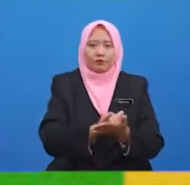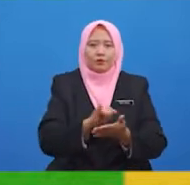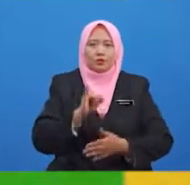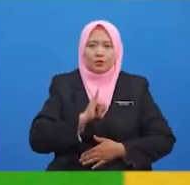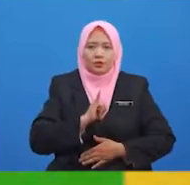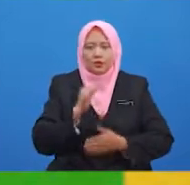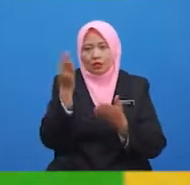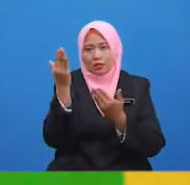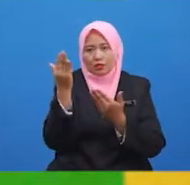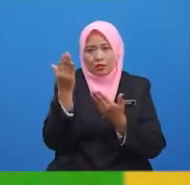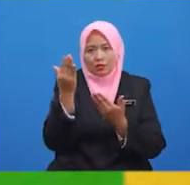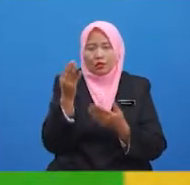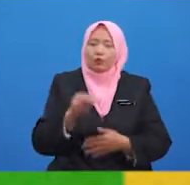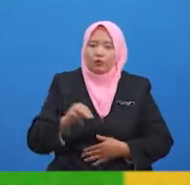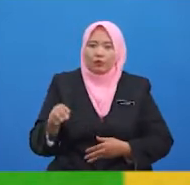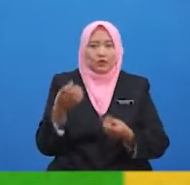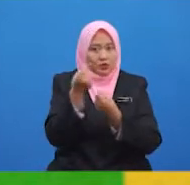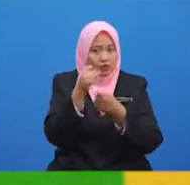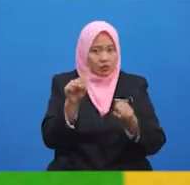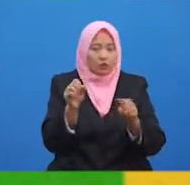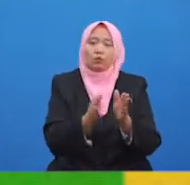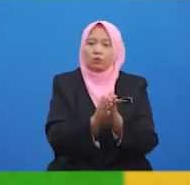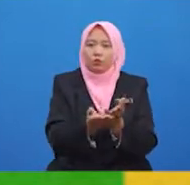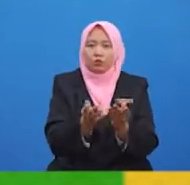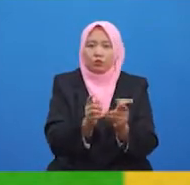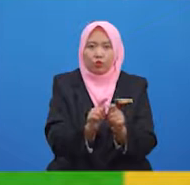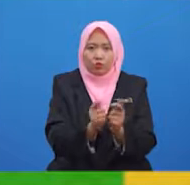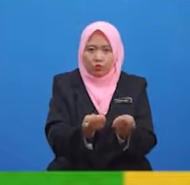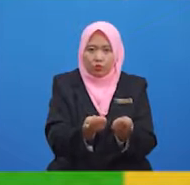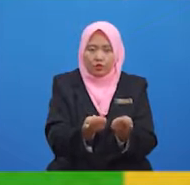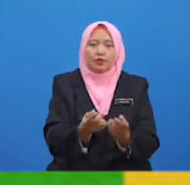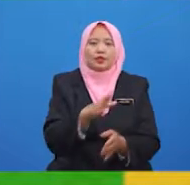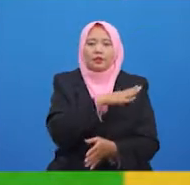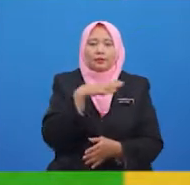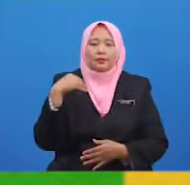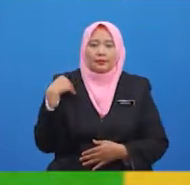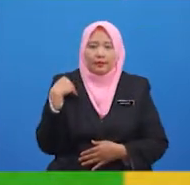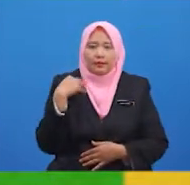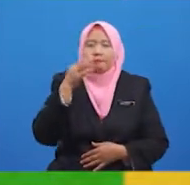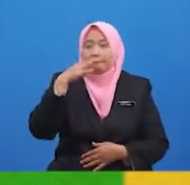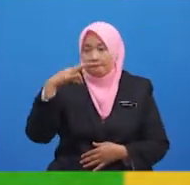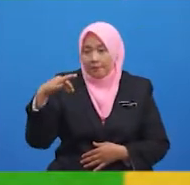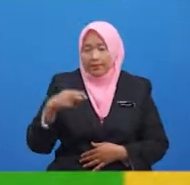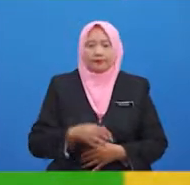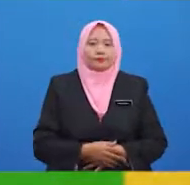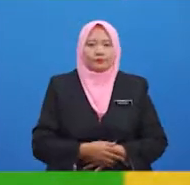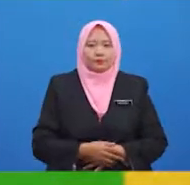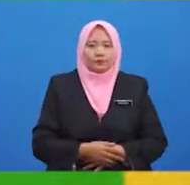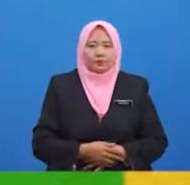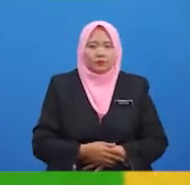dahulu buku tulis dan pen untuk membuat nota dan catatan tentang topik kita pada hari